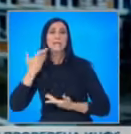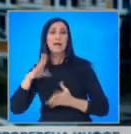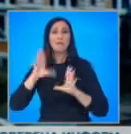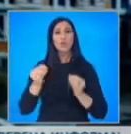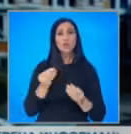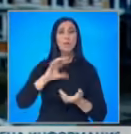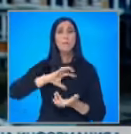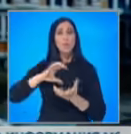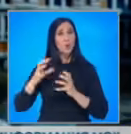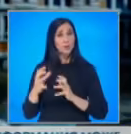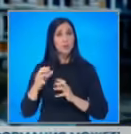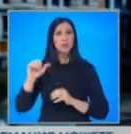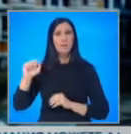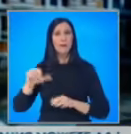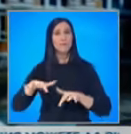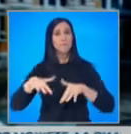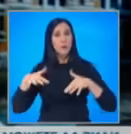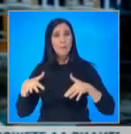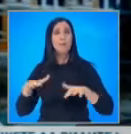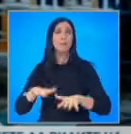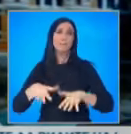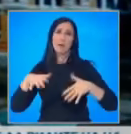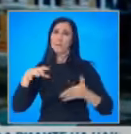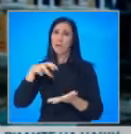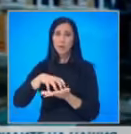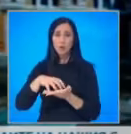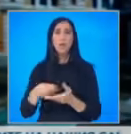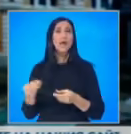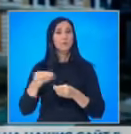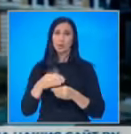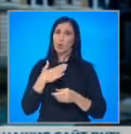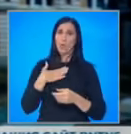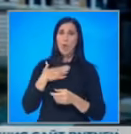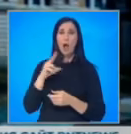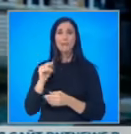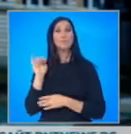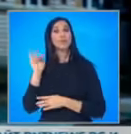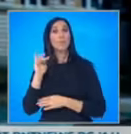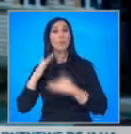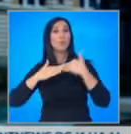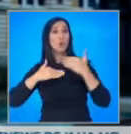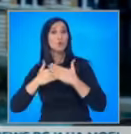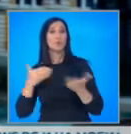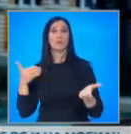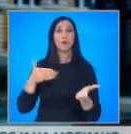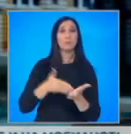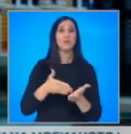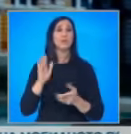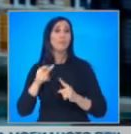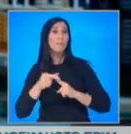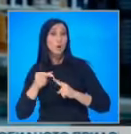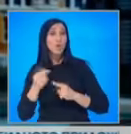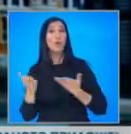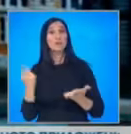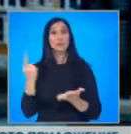всичките политически партии в парламента и парламентарните групи. Включително ние казахме, ще бъдем конструктивна опозиция, ще бъдем остра, когато